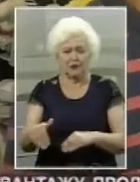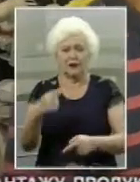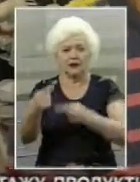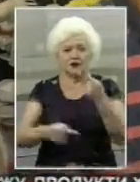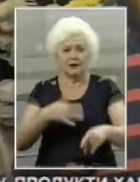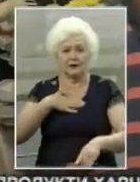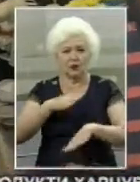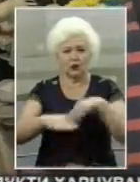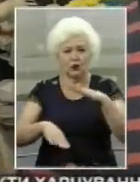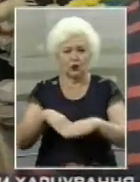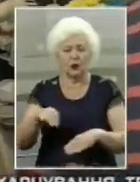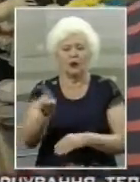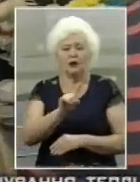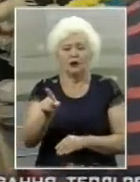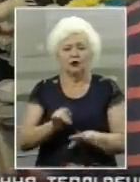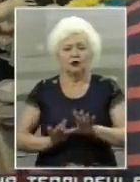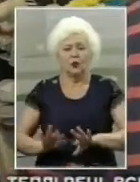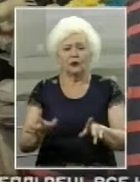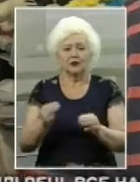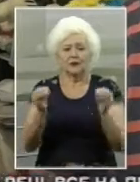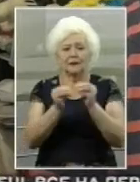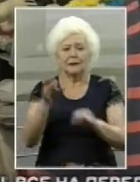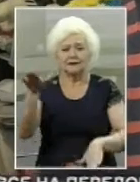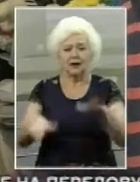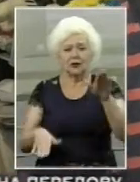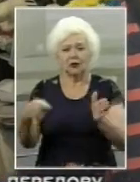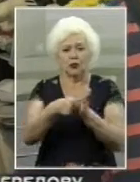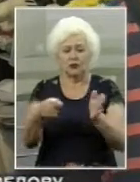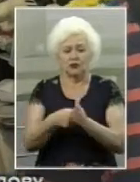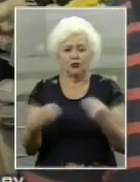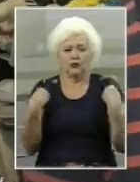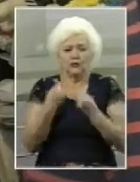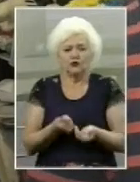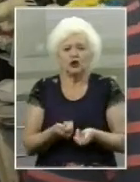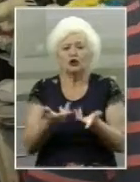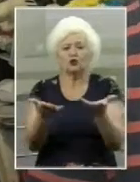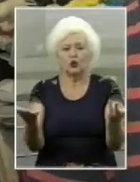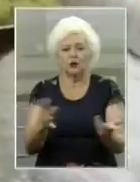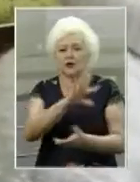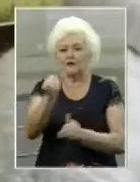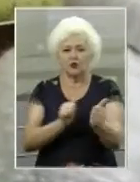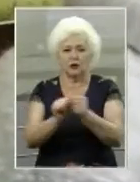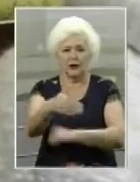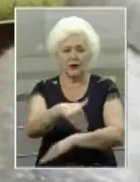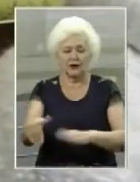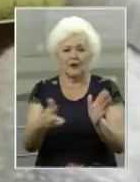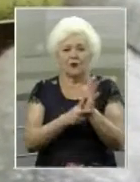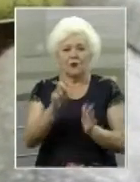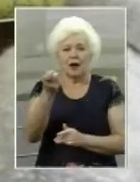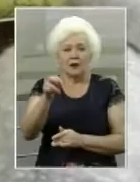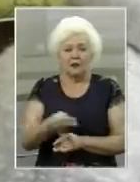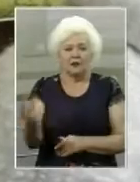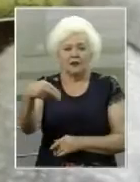руки, що пройшли вже десятки тонн продуктів, речей, скільки. Все на передовій. 8